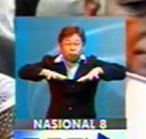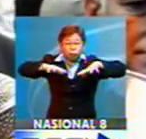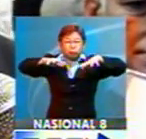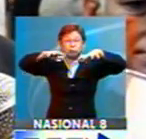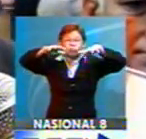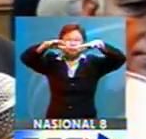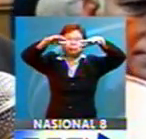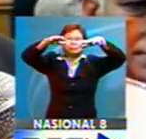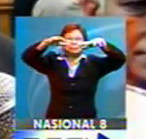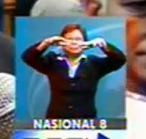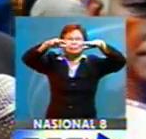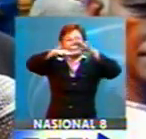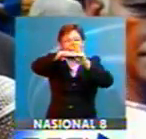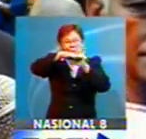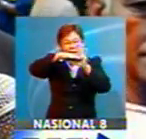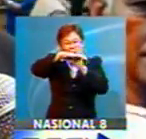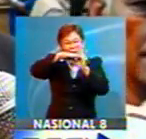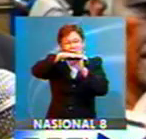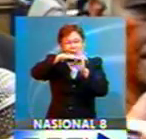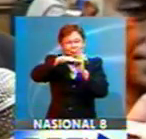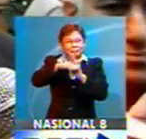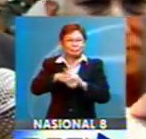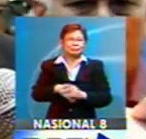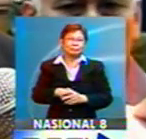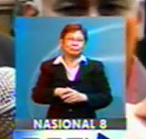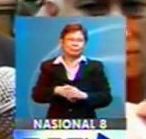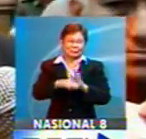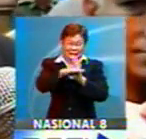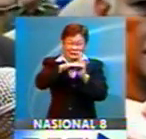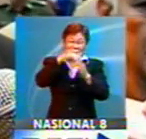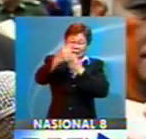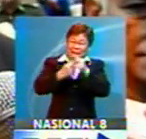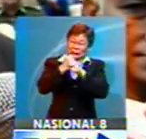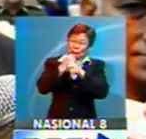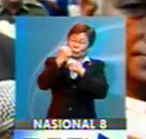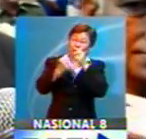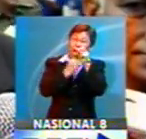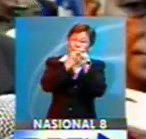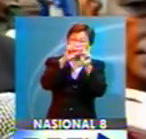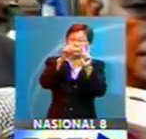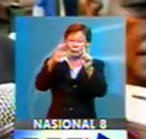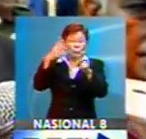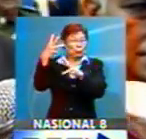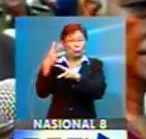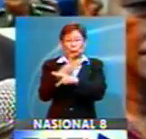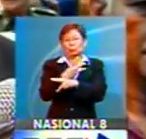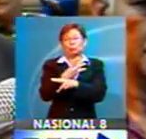kenaikan air di paras yang misalnya yang paling teruk tahun lepas ianya akan dapat